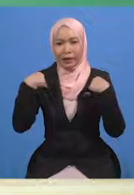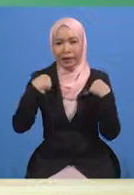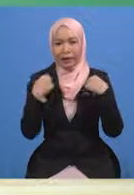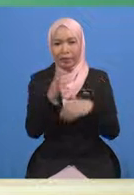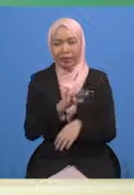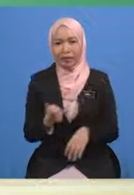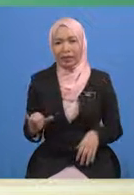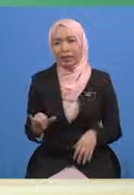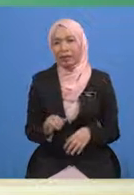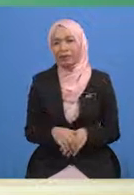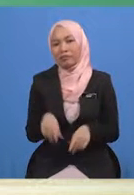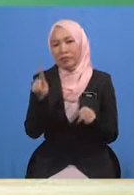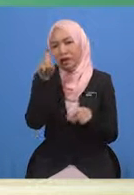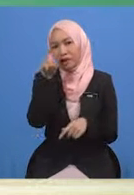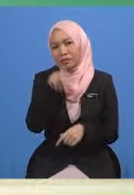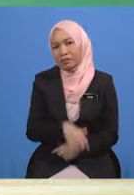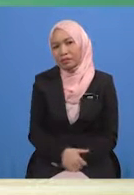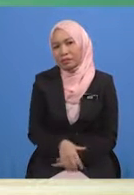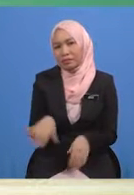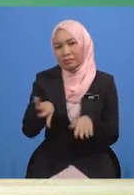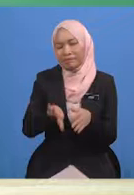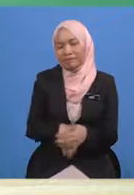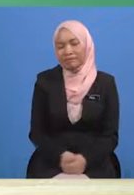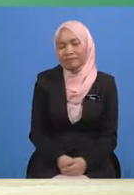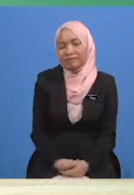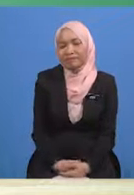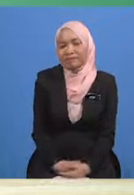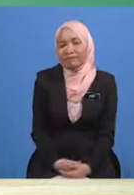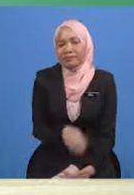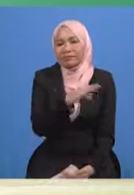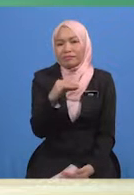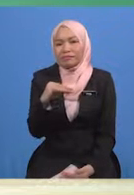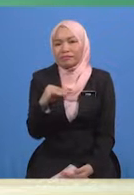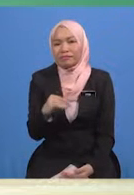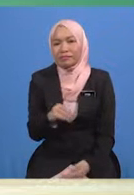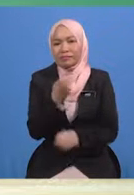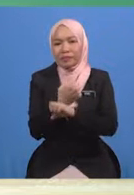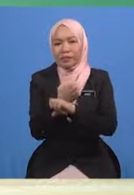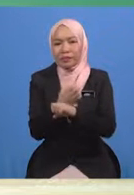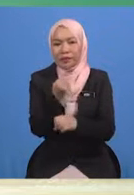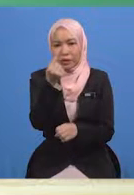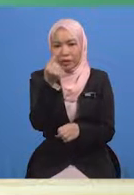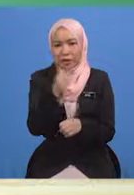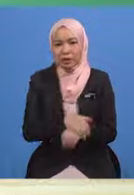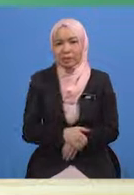reput selain batu pasir dan batu-batu kecil.